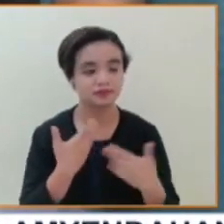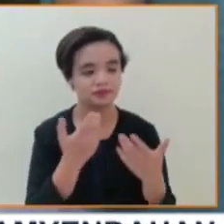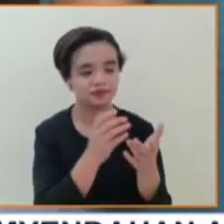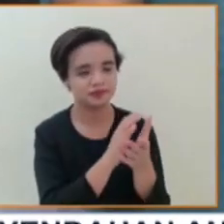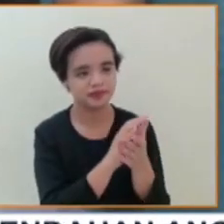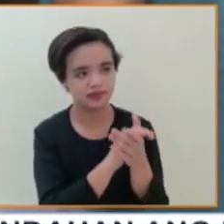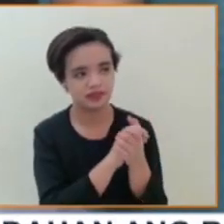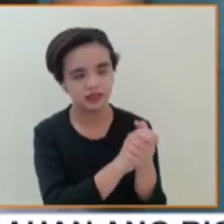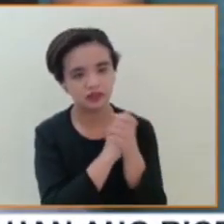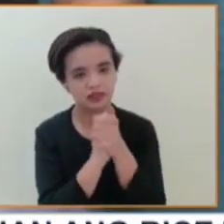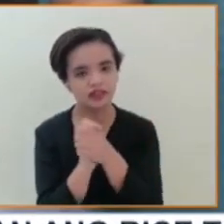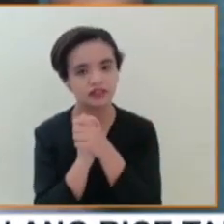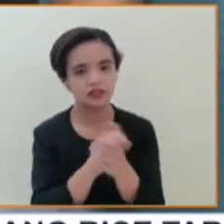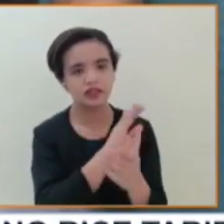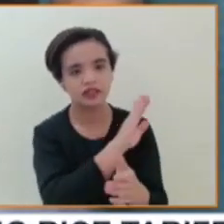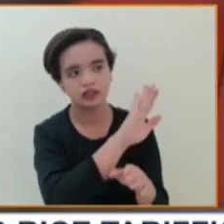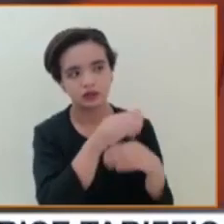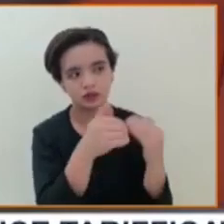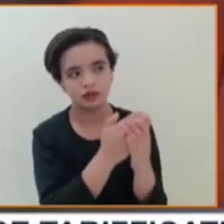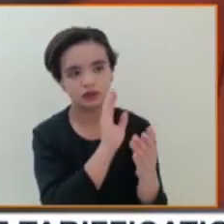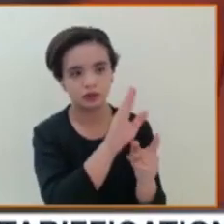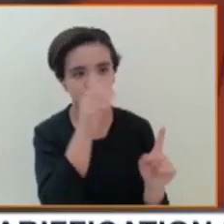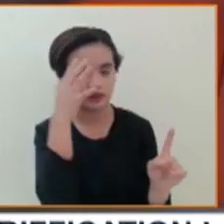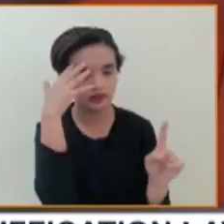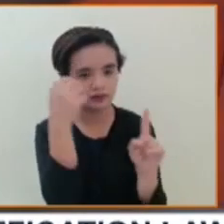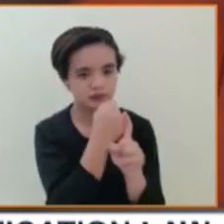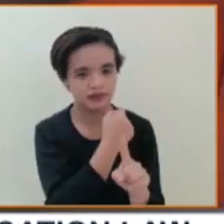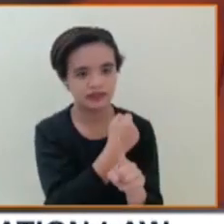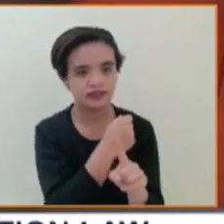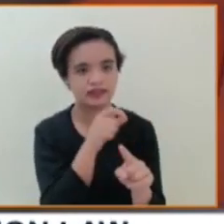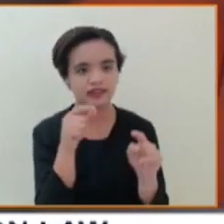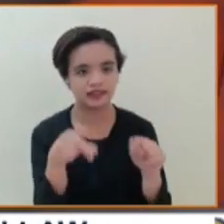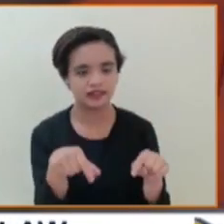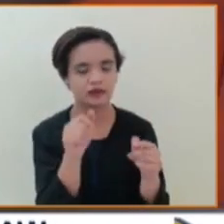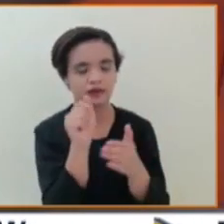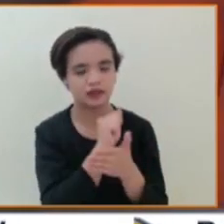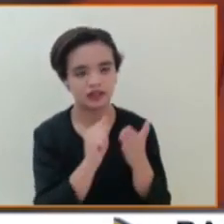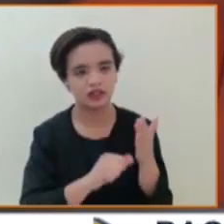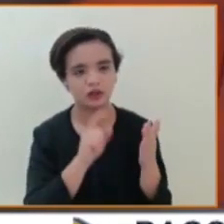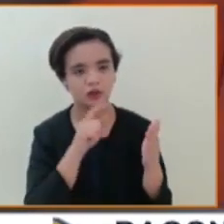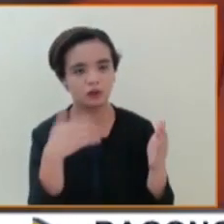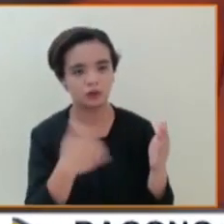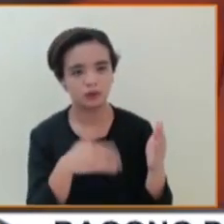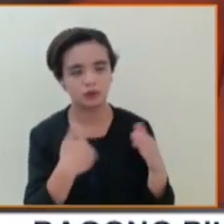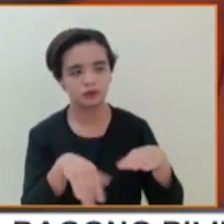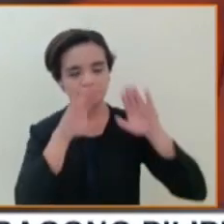lahat yes, ng iyong achievements at sa iyong mga salamat. Obrang ito. Yes. Talagang kamangha-mangha.